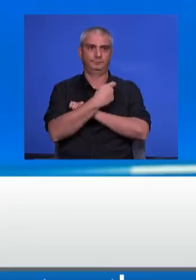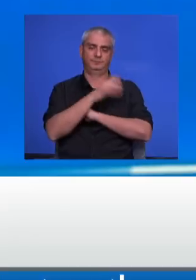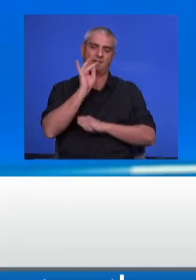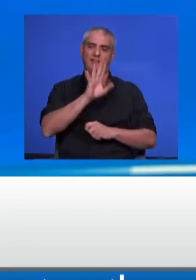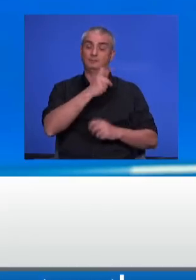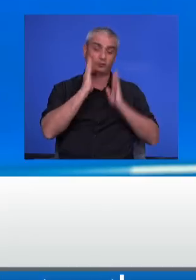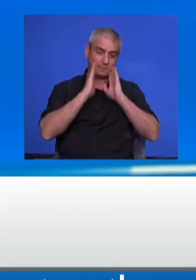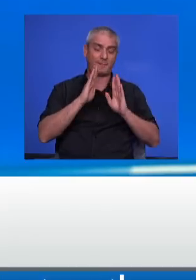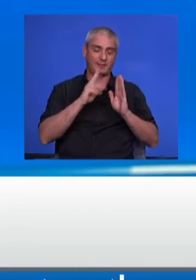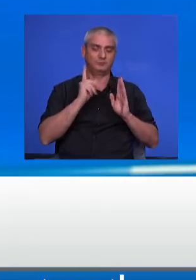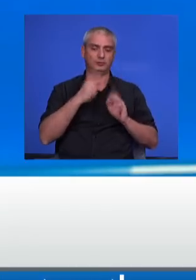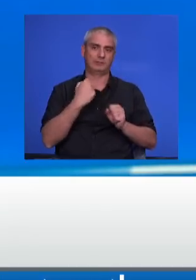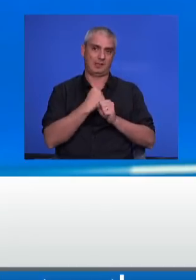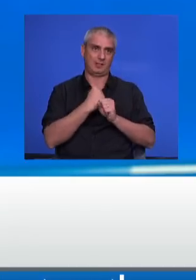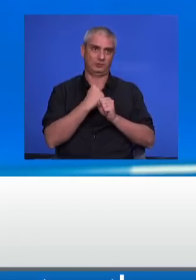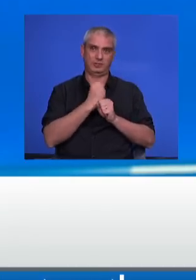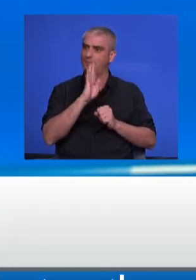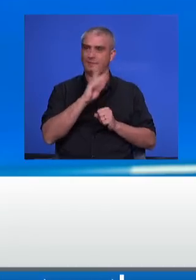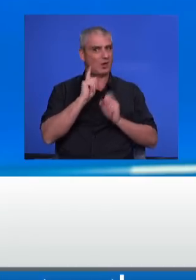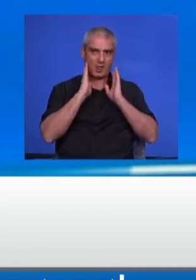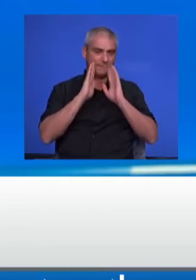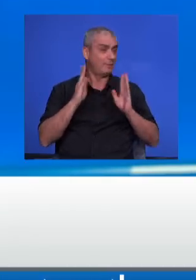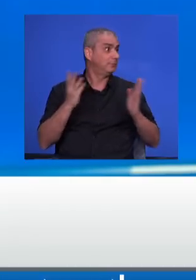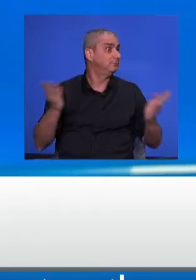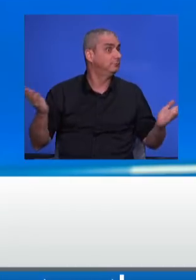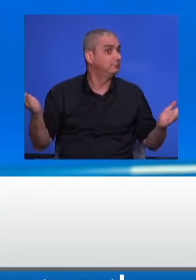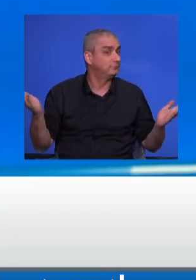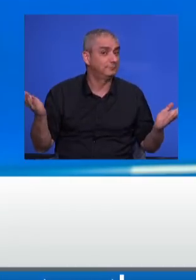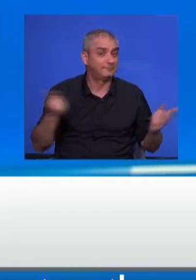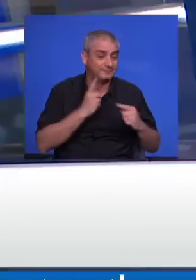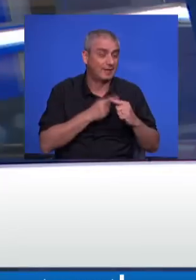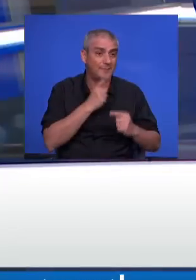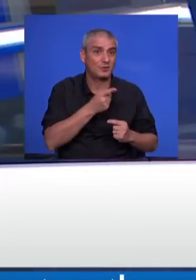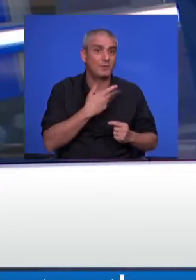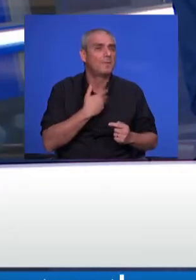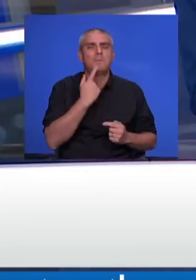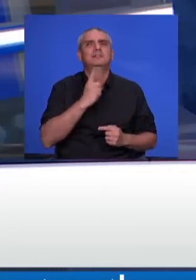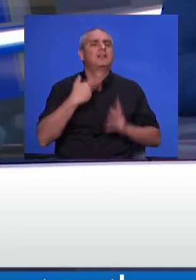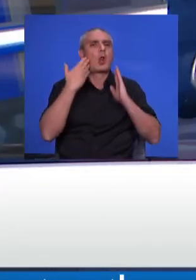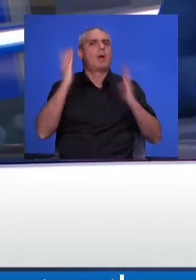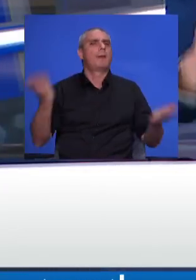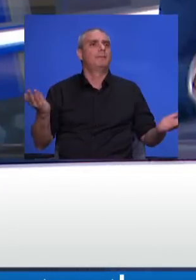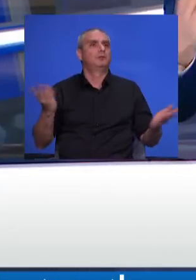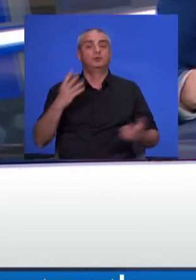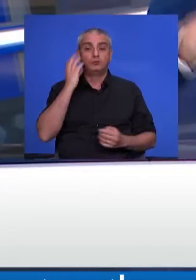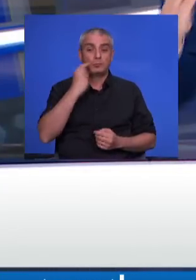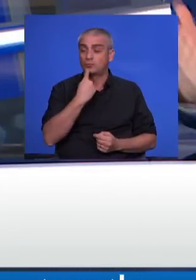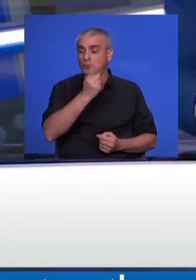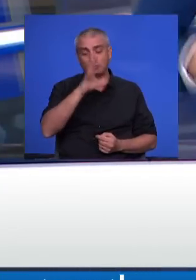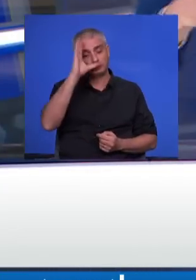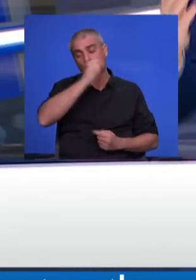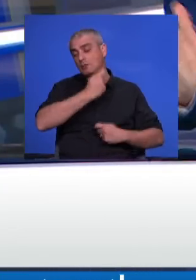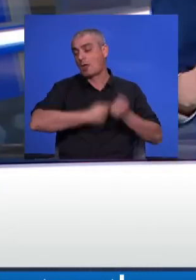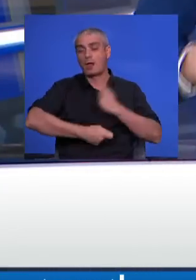שהם מאמינים שנכון לעשות. נתניהו לא מאמין בהוצאה הגדולה. לא יודע, זהו, זה בדיוק כזה רציתי להגיד. מה זה אני לא מאמין? סמוטריץ' אומרים, יש לו אג'נדה